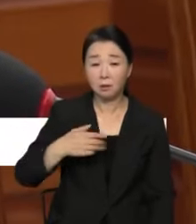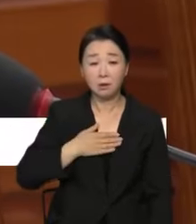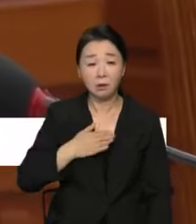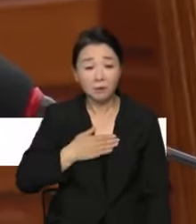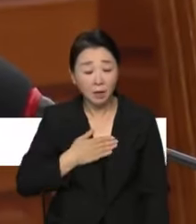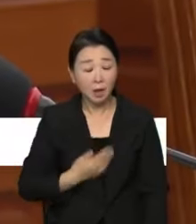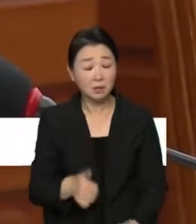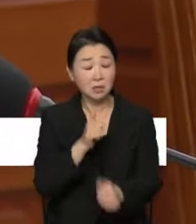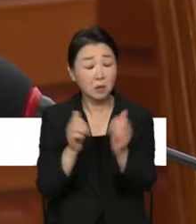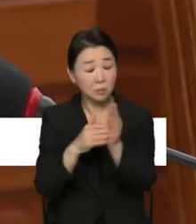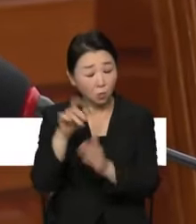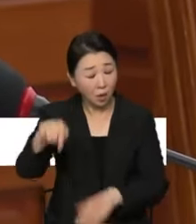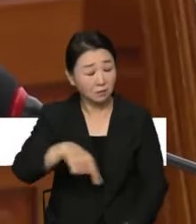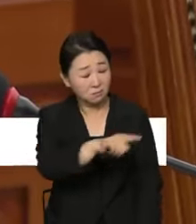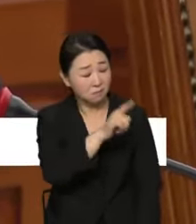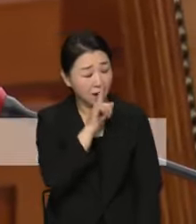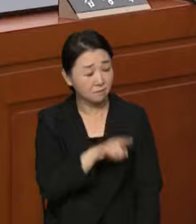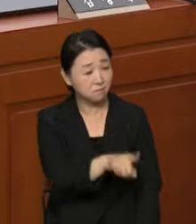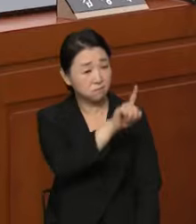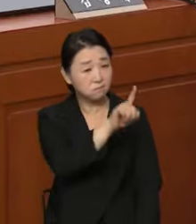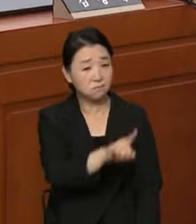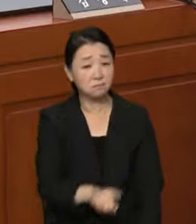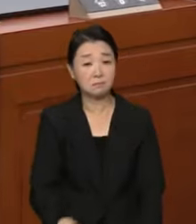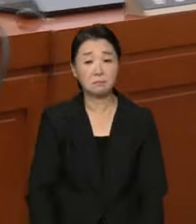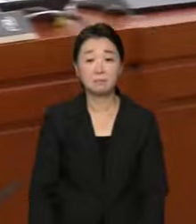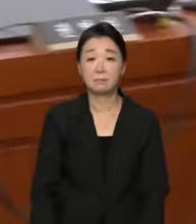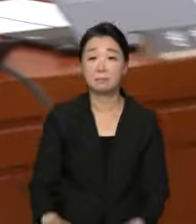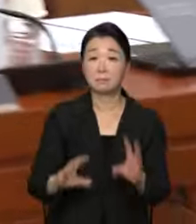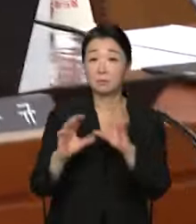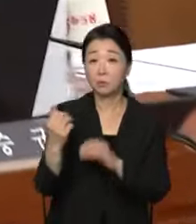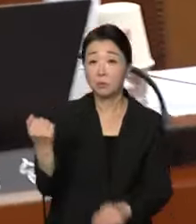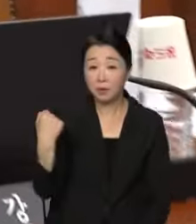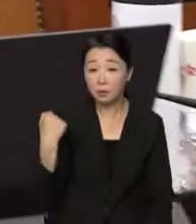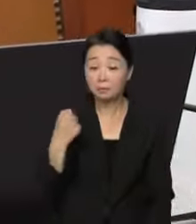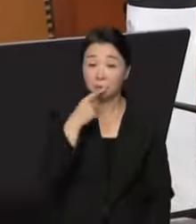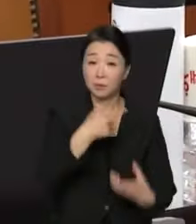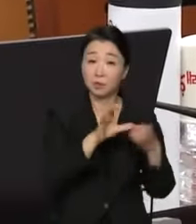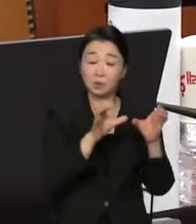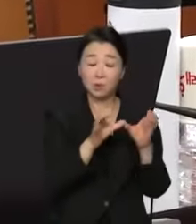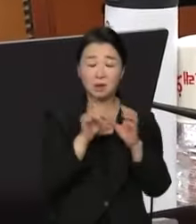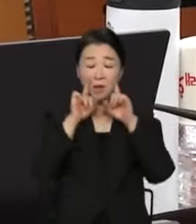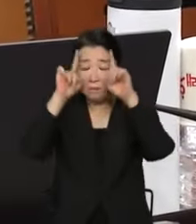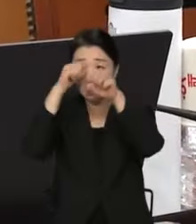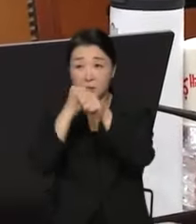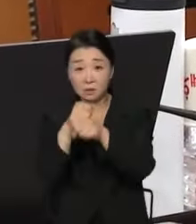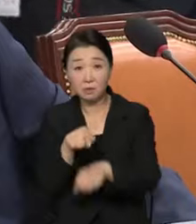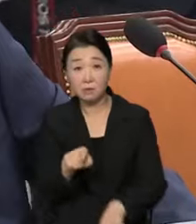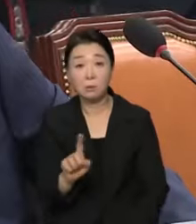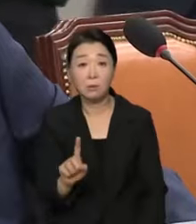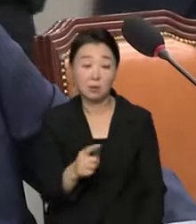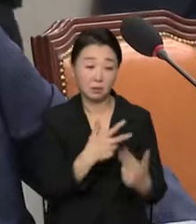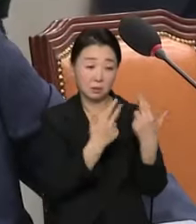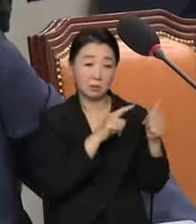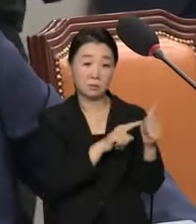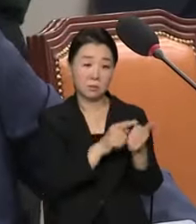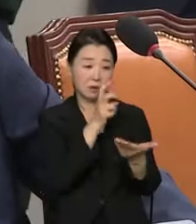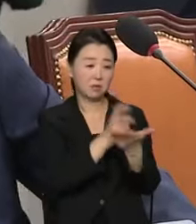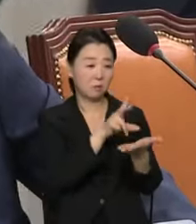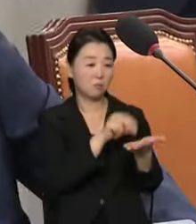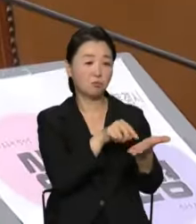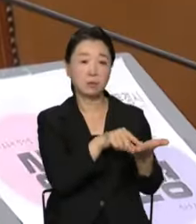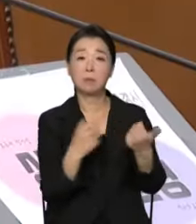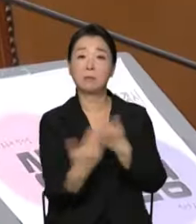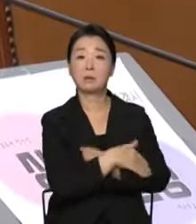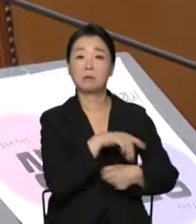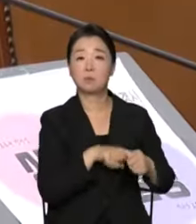왔어요. 듣자 국민의힘은 민주당이 김 여사를 악마화하는 것, 이재명 대표 사법 리스크 방탄을